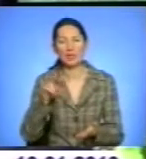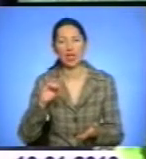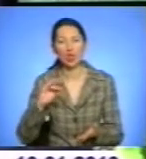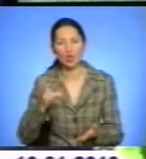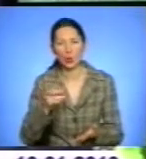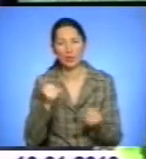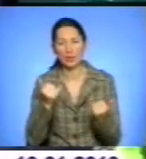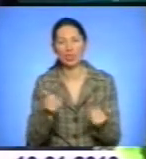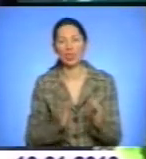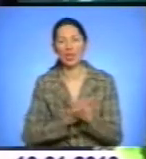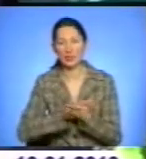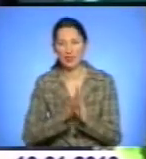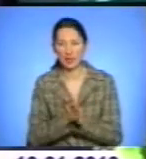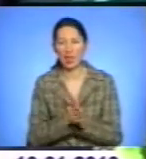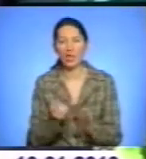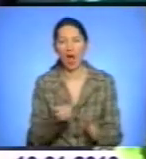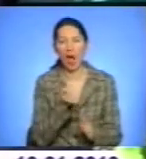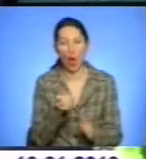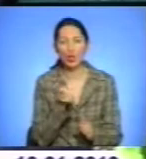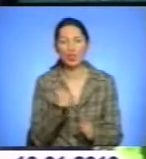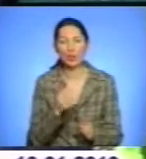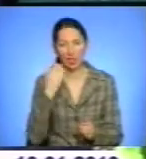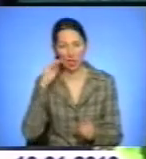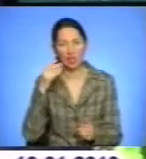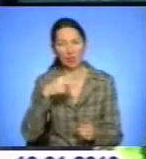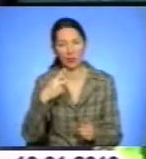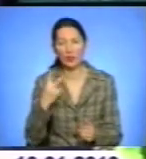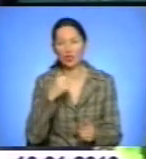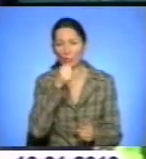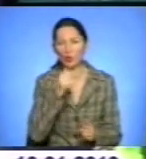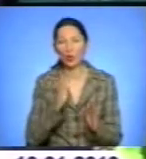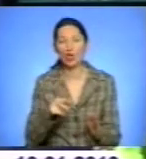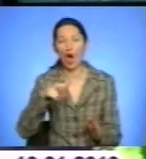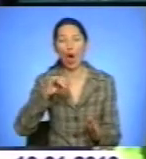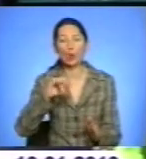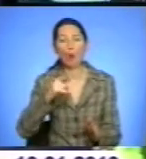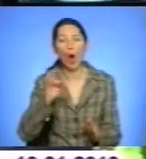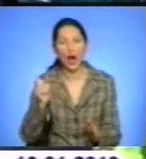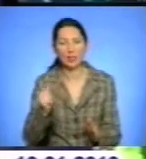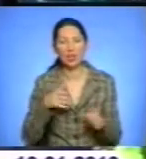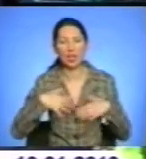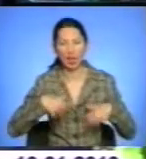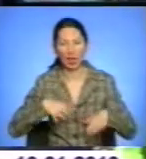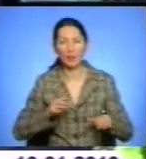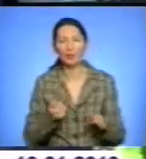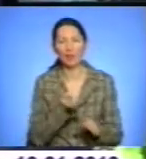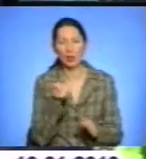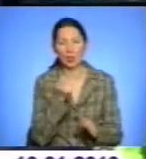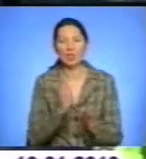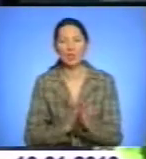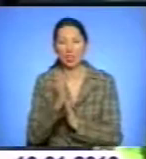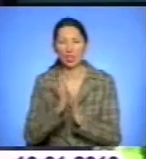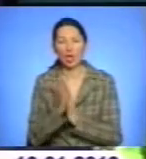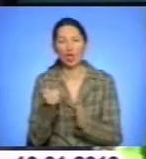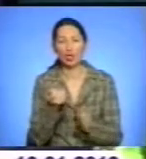є кращим, ніж 2012-го. Хоча у Луганській області та Криму озимі зійшли трохи більше, ніж на половині посівних площ